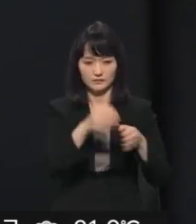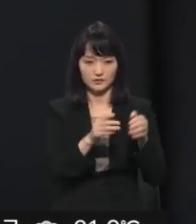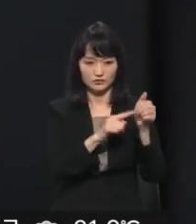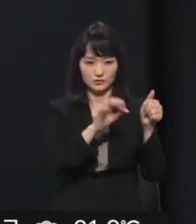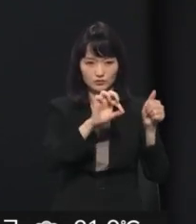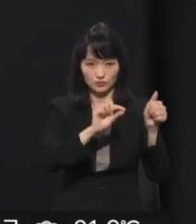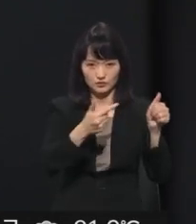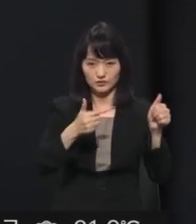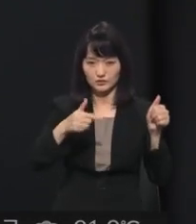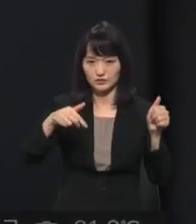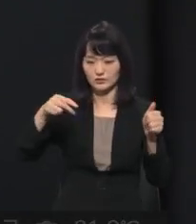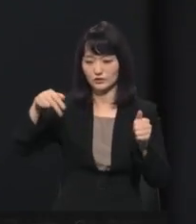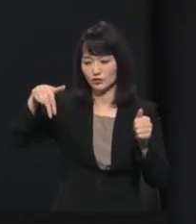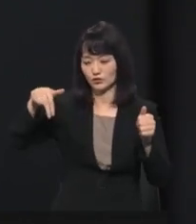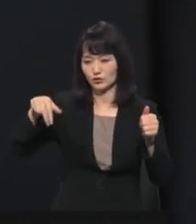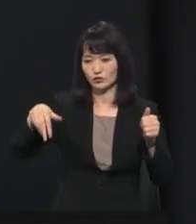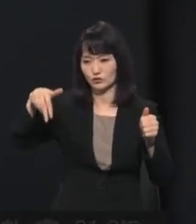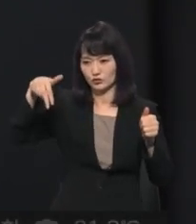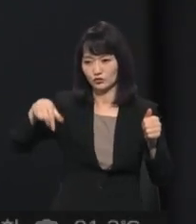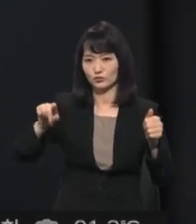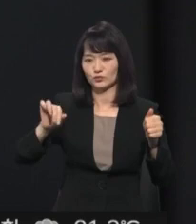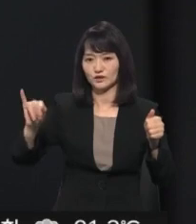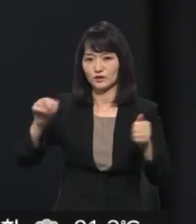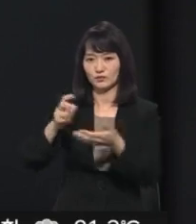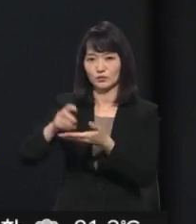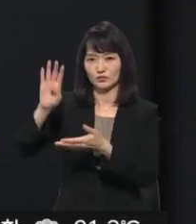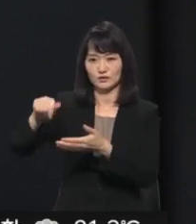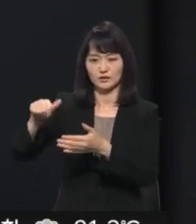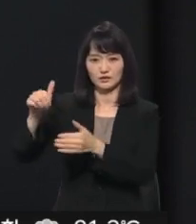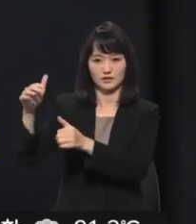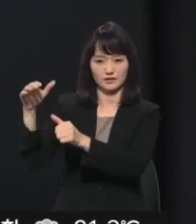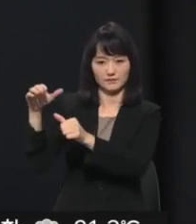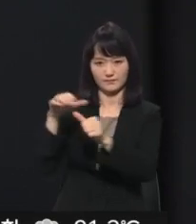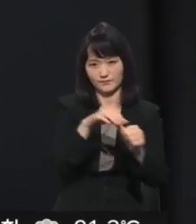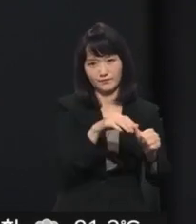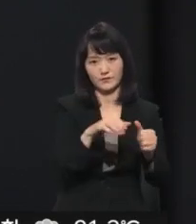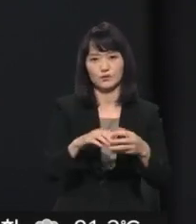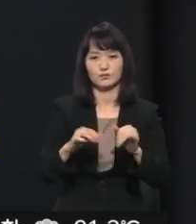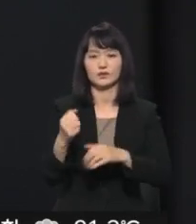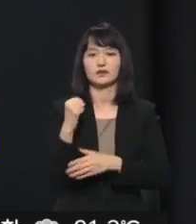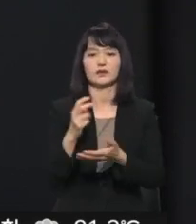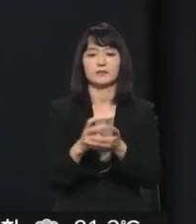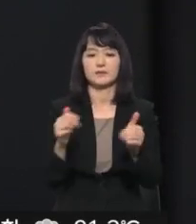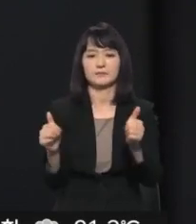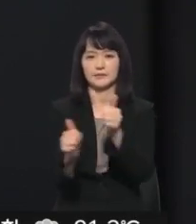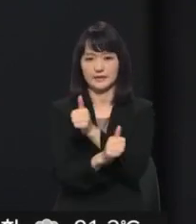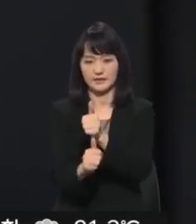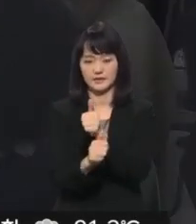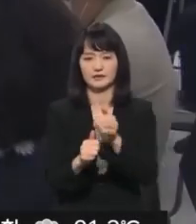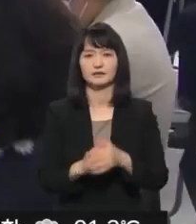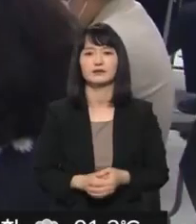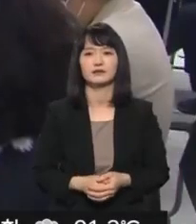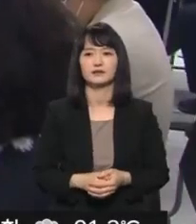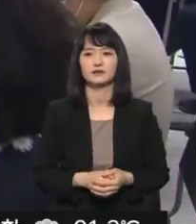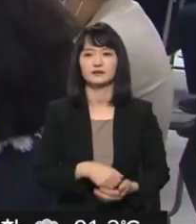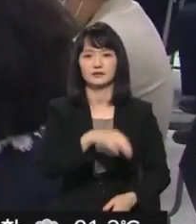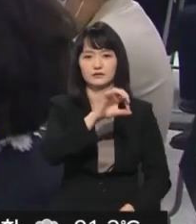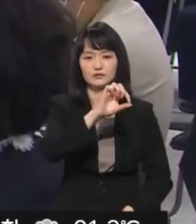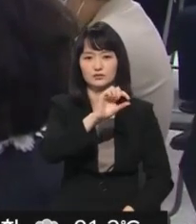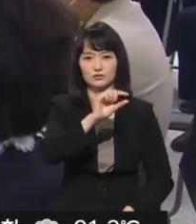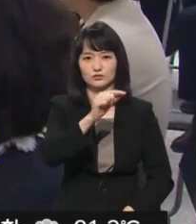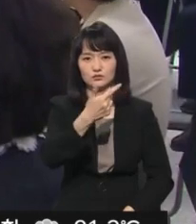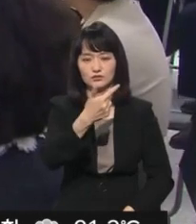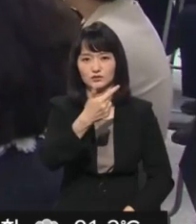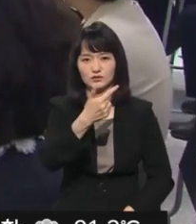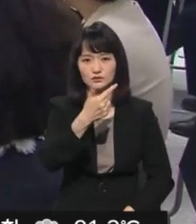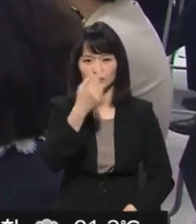법무부 장관으로 부터 탄압 받을 때 그 때 국민 법사위에서 윤석열 장관과 함께 어깨 걸고 싸웠던